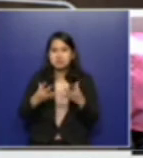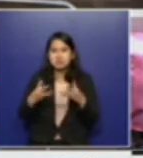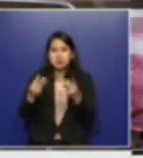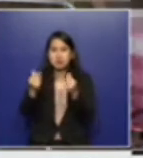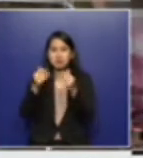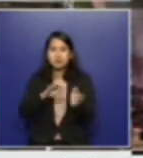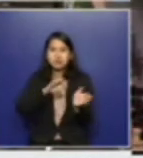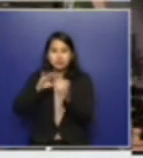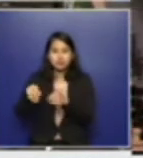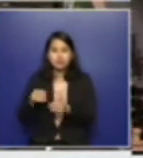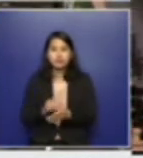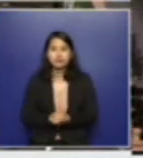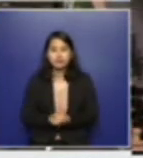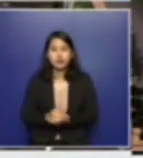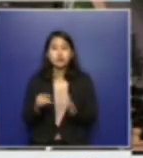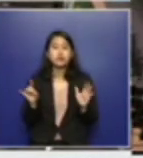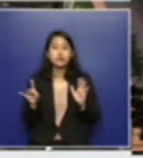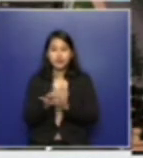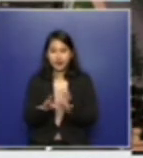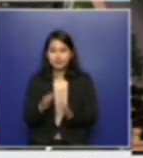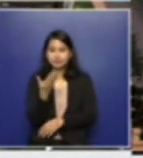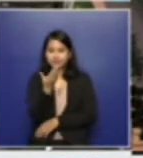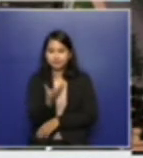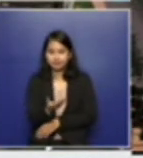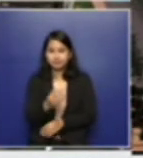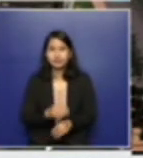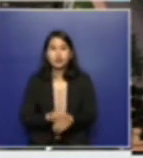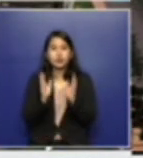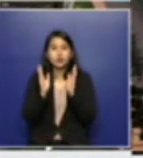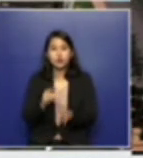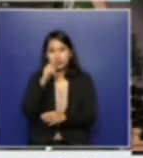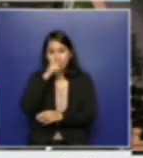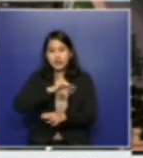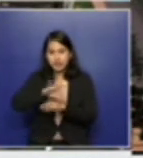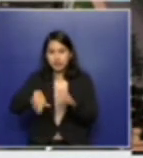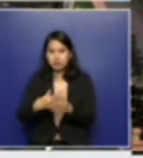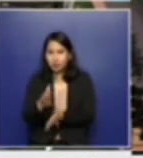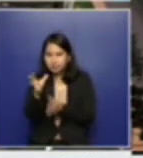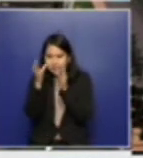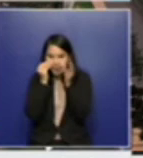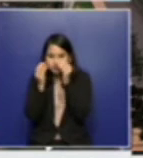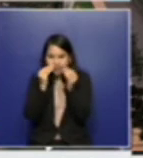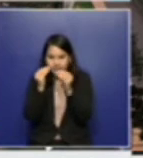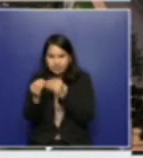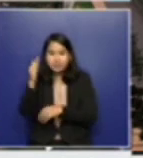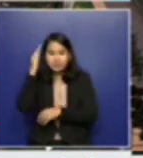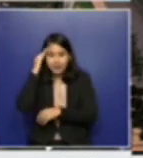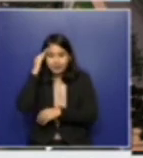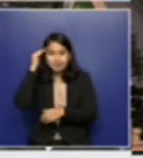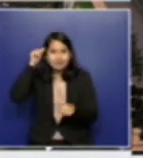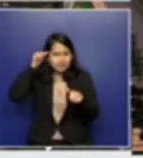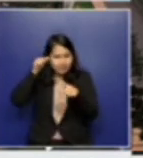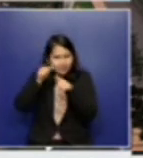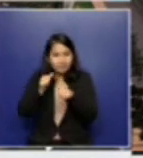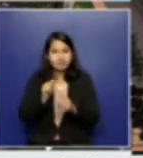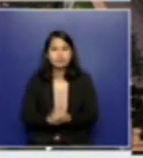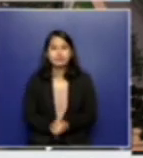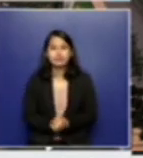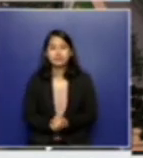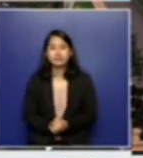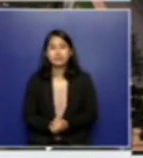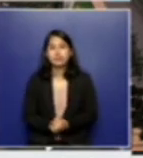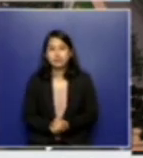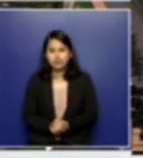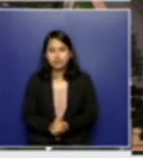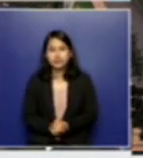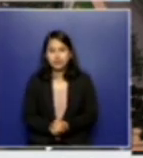ไลด์แผ่นสุดท้ายครับขอให้พี่น้องประชาชนคนไทยได้เป็นพยานนะครับและขอให้จารึกจดจำไว้นะครับว่าในยุค